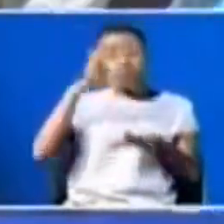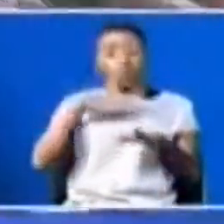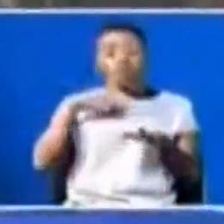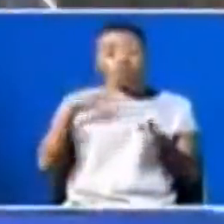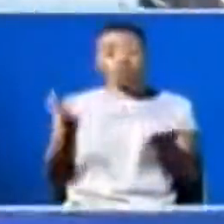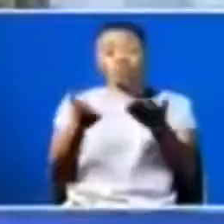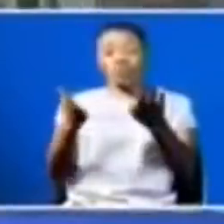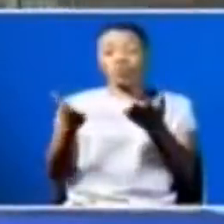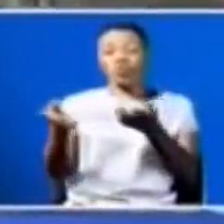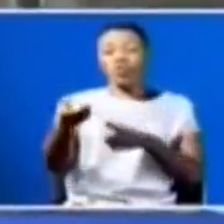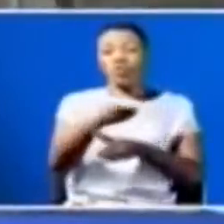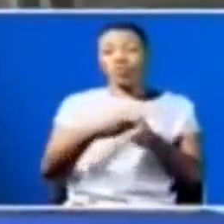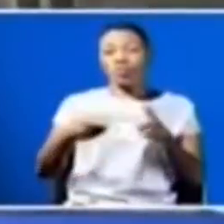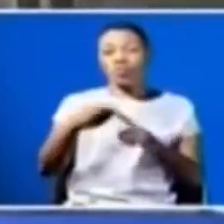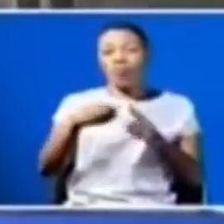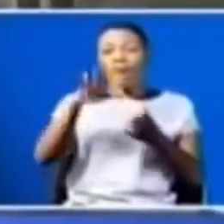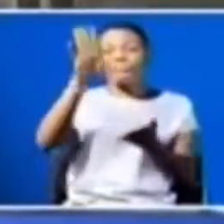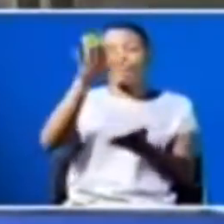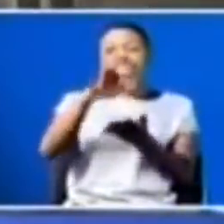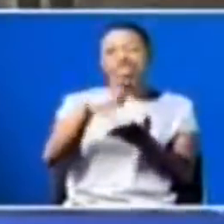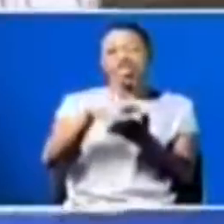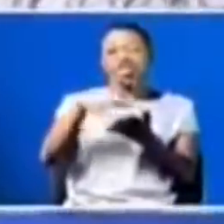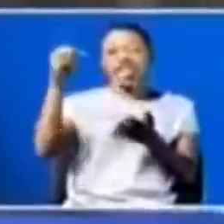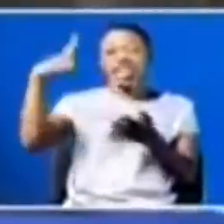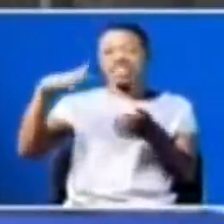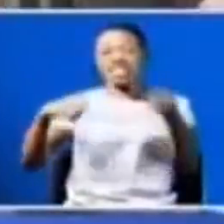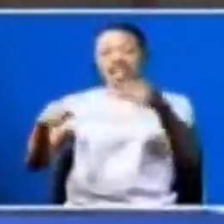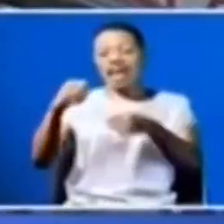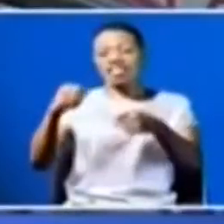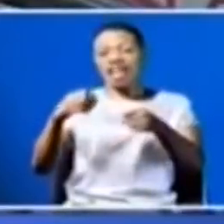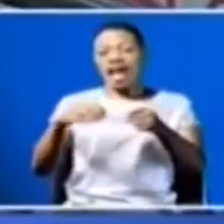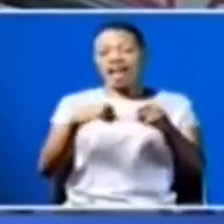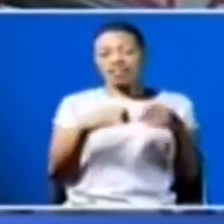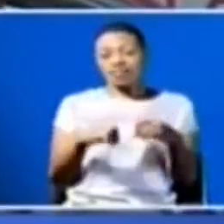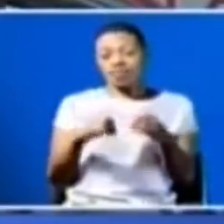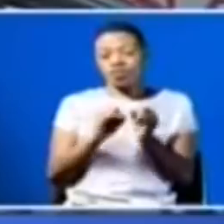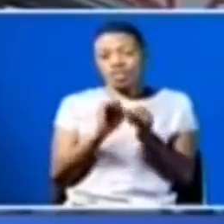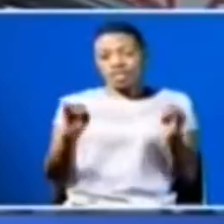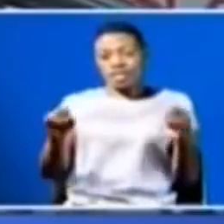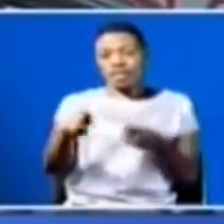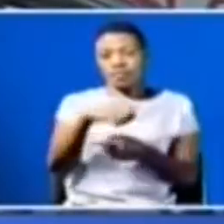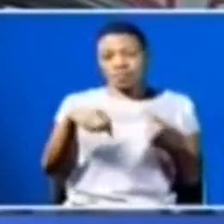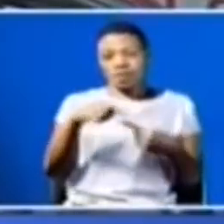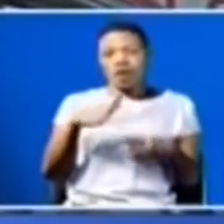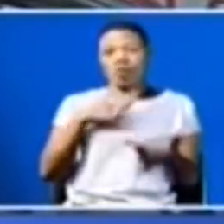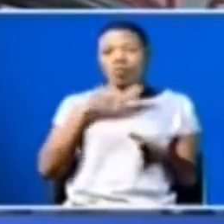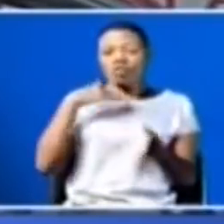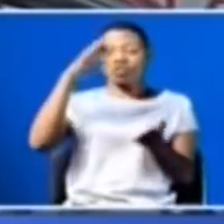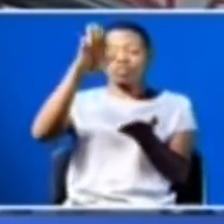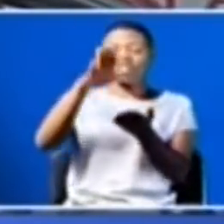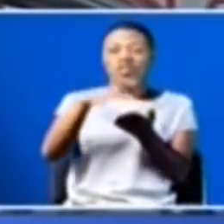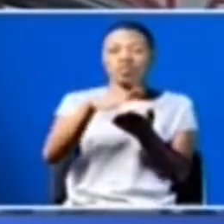kupunguza ushuru wa magari ya kutumia umeme na shughuli za kusafisha mazingira. In this regard, Mr. Speaker, I propose to reduce excise